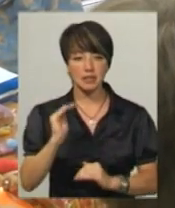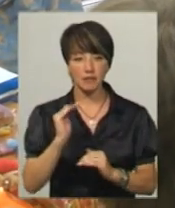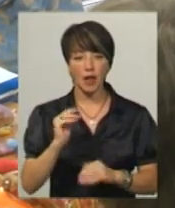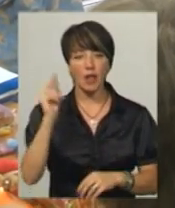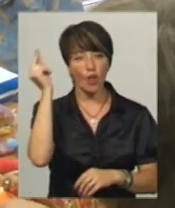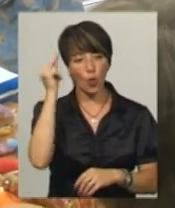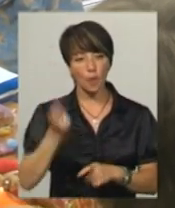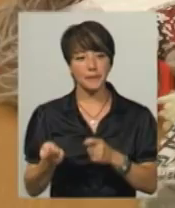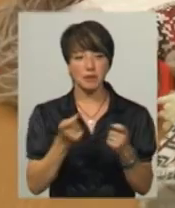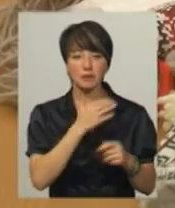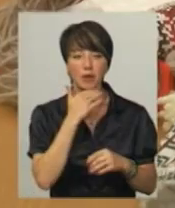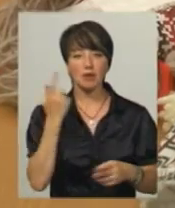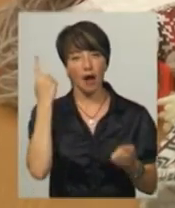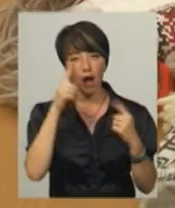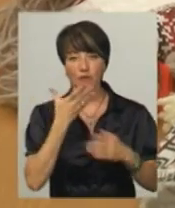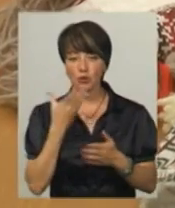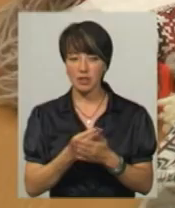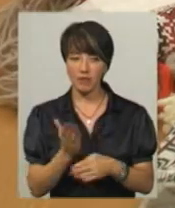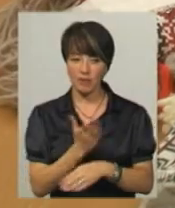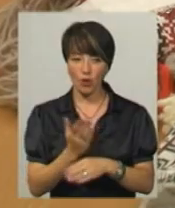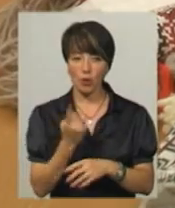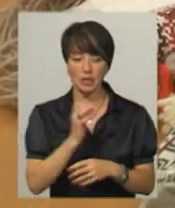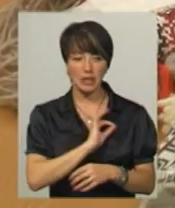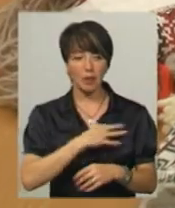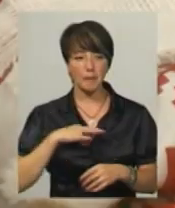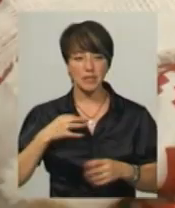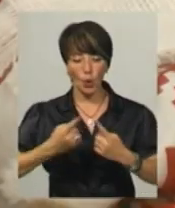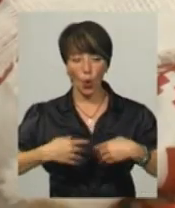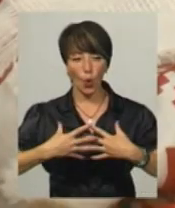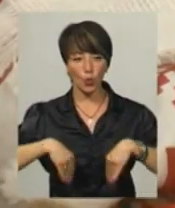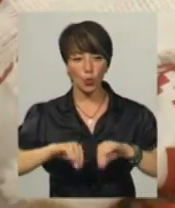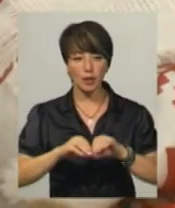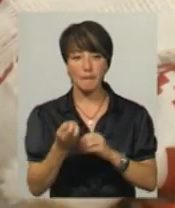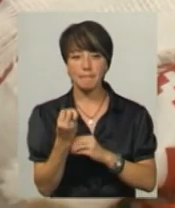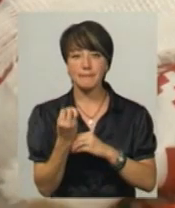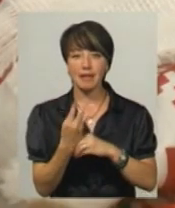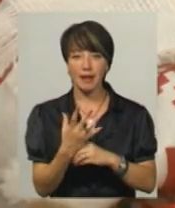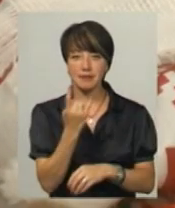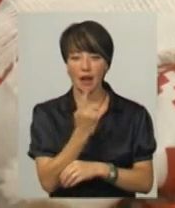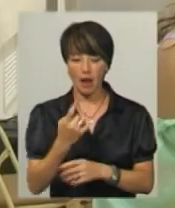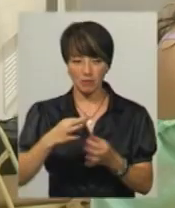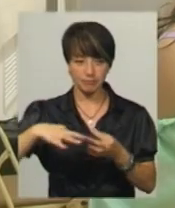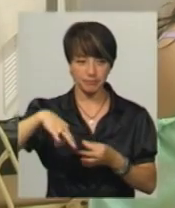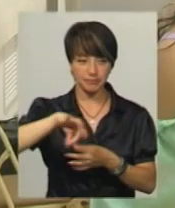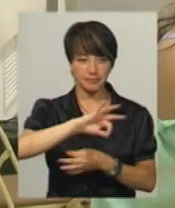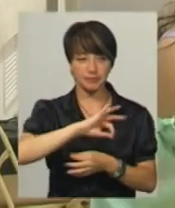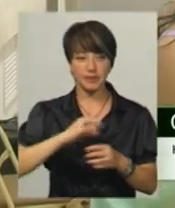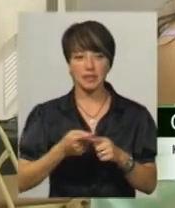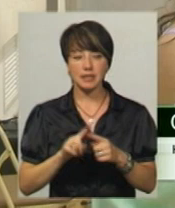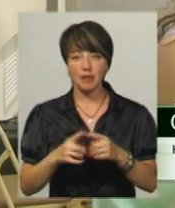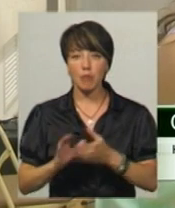урок принесла чимало авторських виробів, один з яких – намисто роду у вигляді 15 лялечок-мотанок на одній нитці. Це про